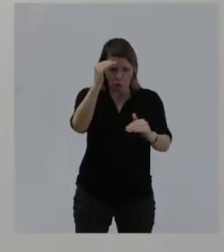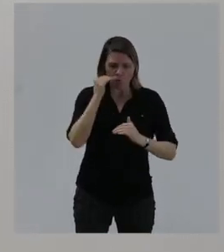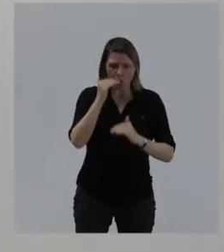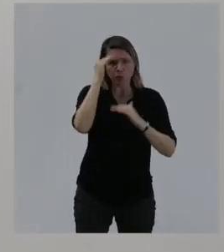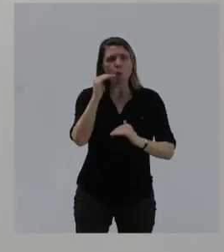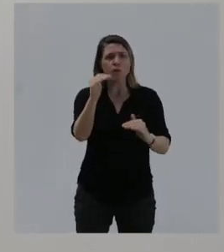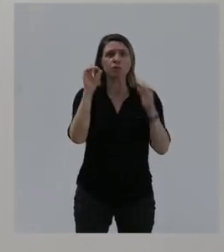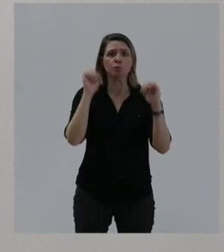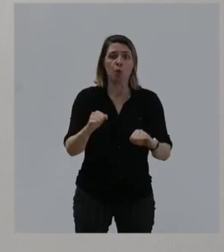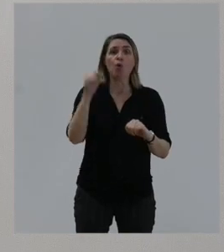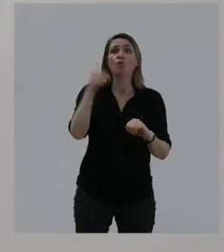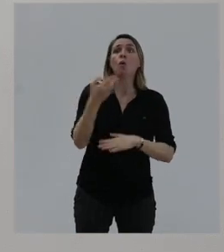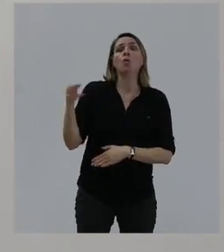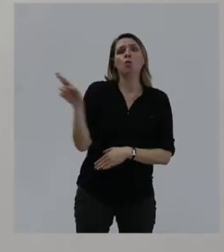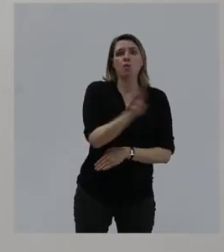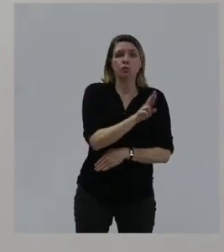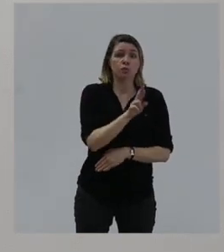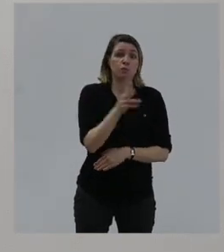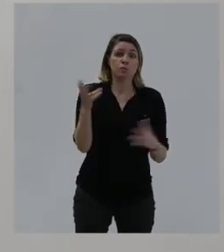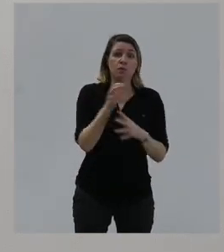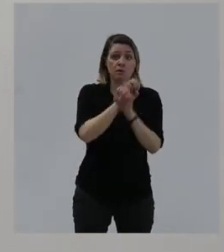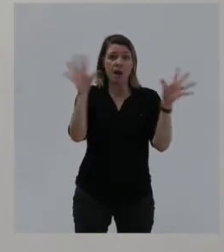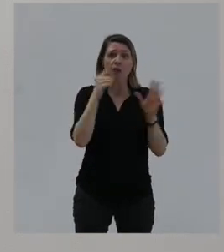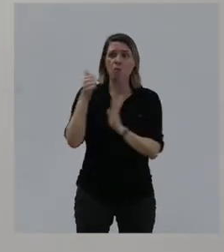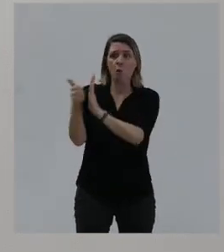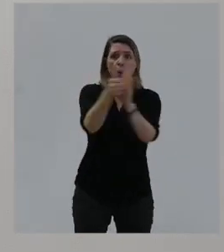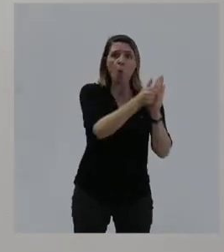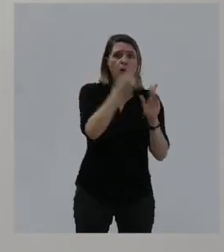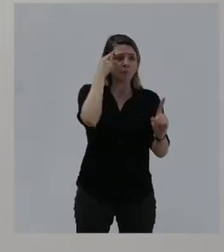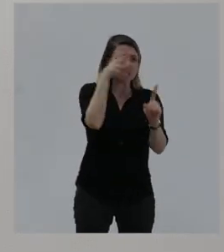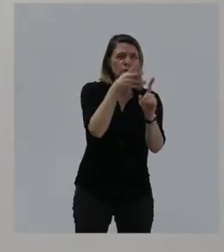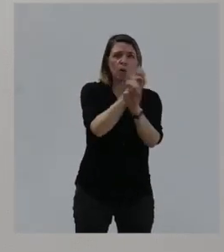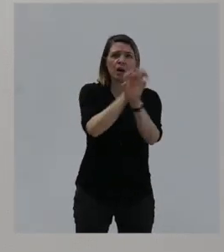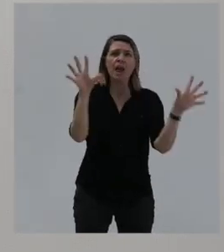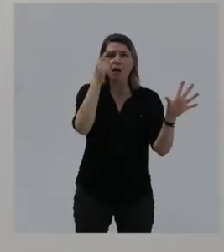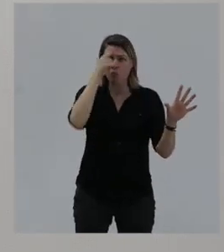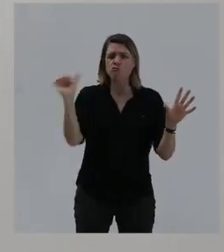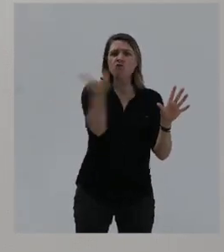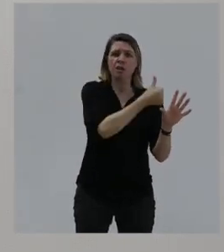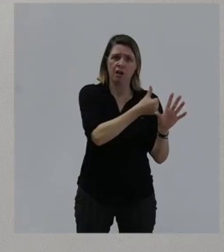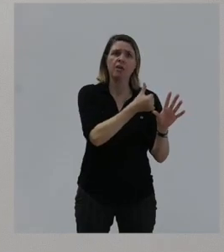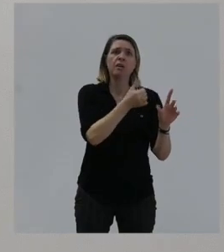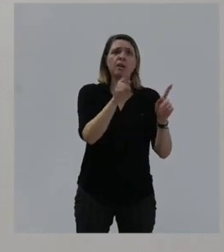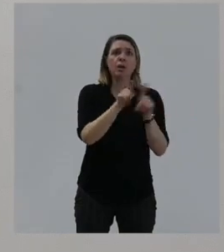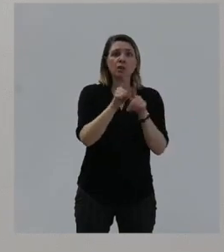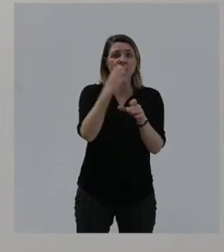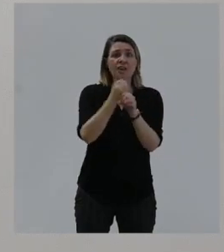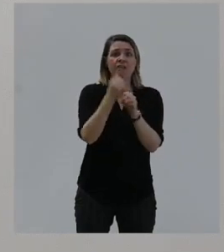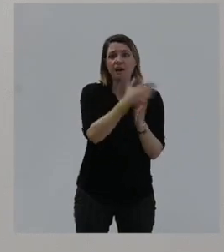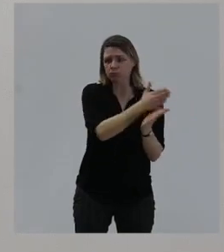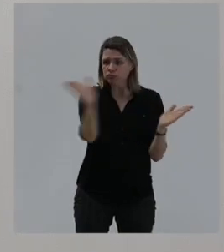faut rétablir de manière plus claire les rôles et les missions et assurer la transversalité du